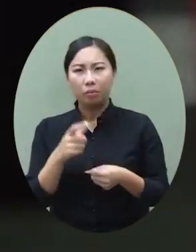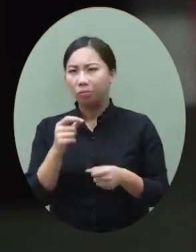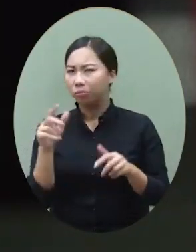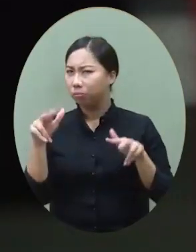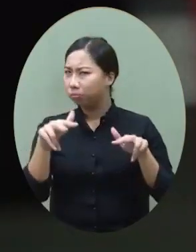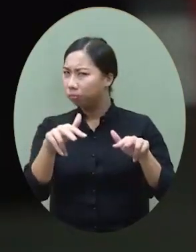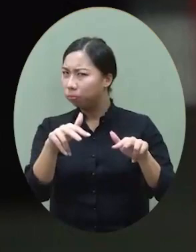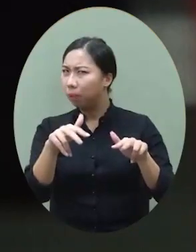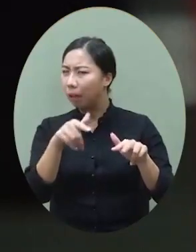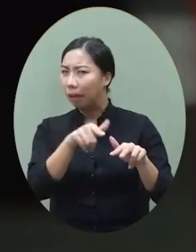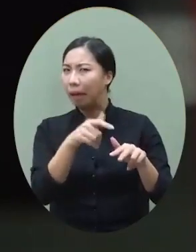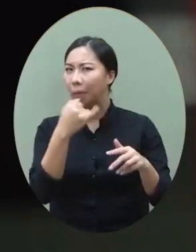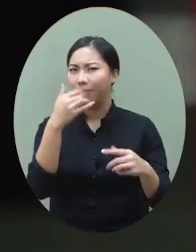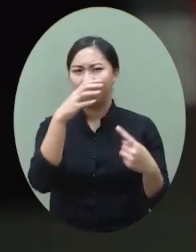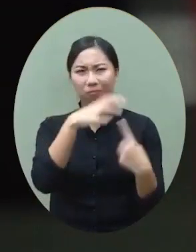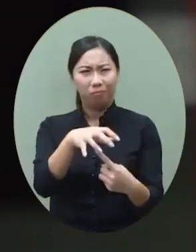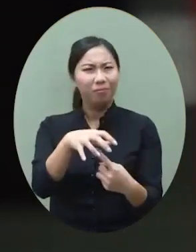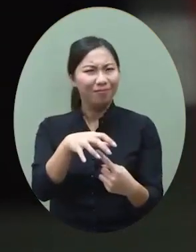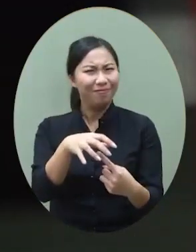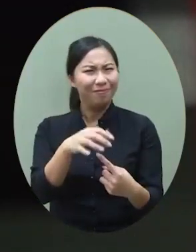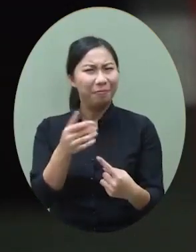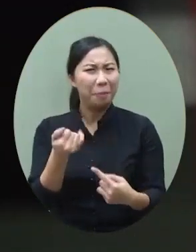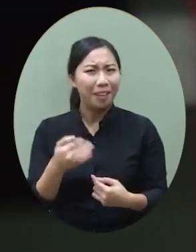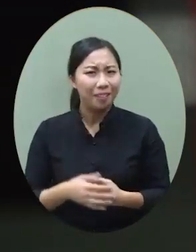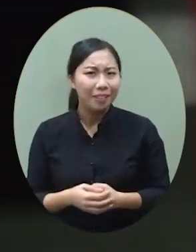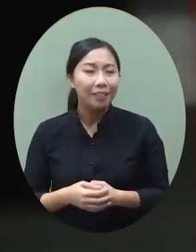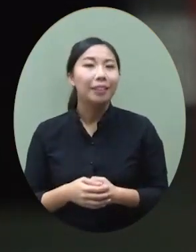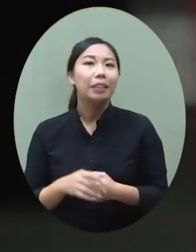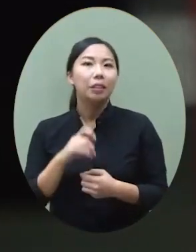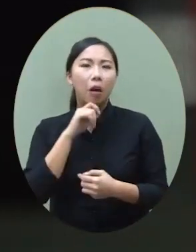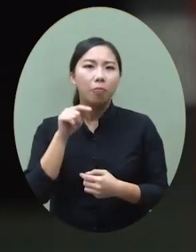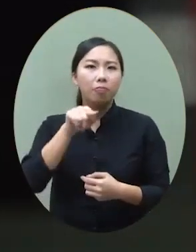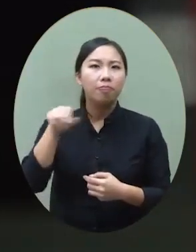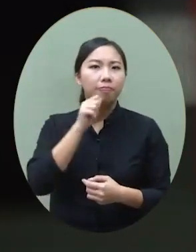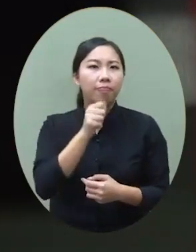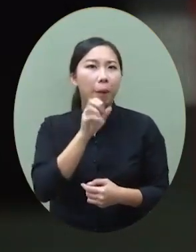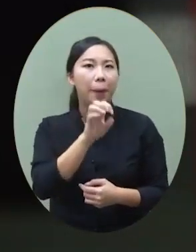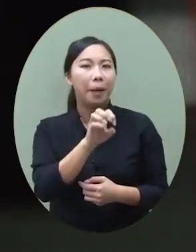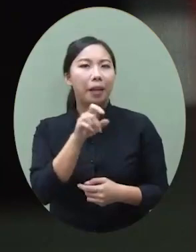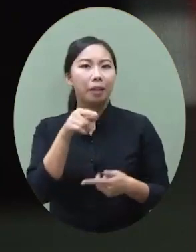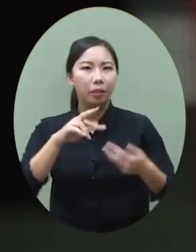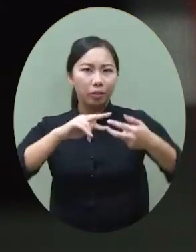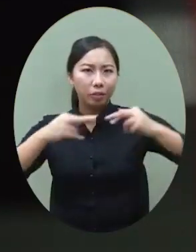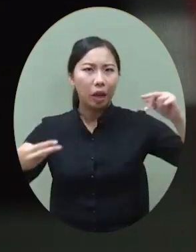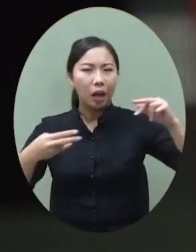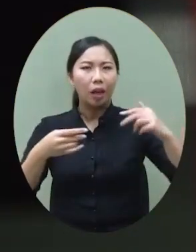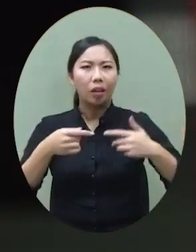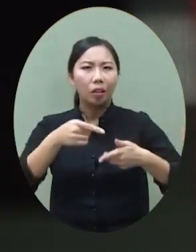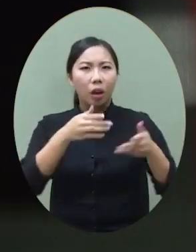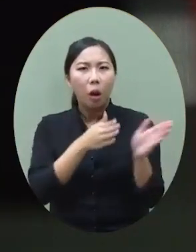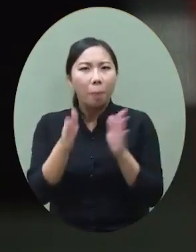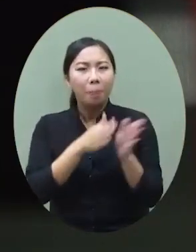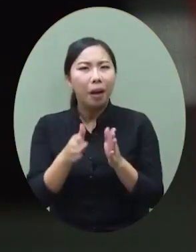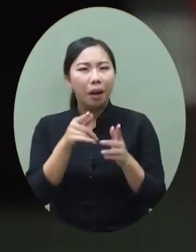現象或者係一個警號嚟嘅咧？咁另外啱啱即係都有行家都問到話加快基因排序呢個問題啦。咁